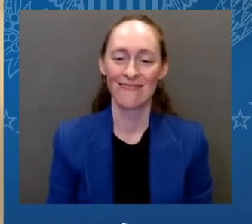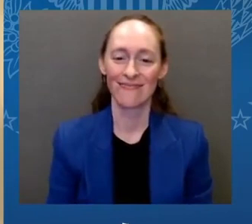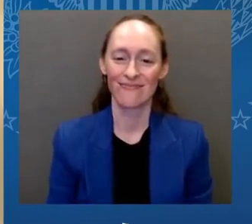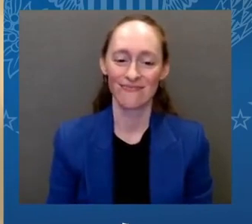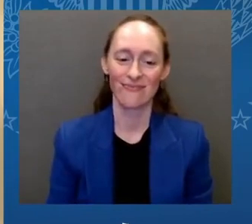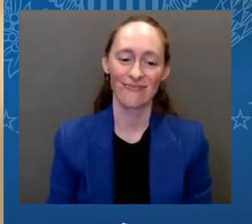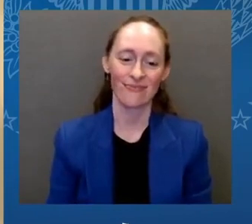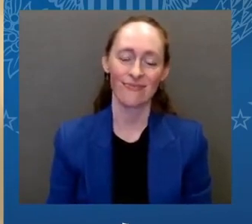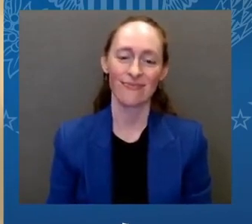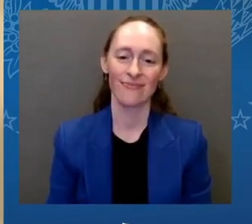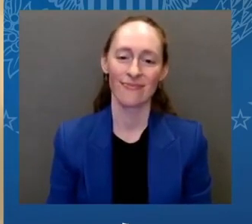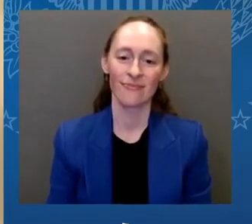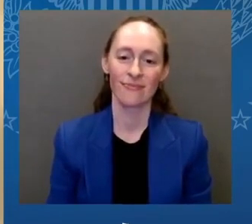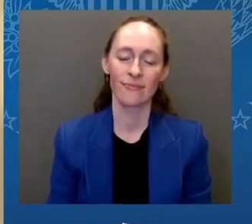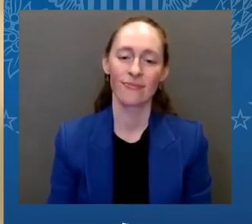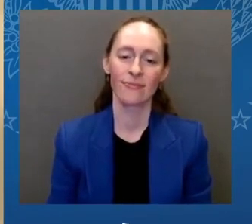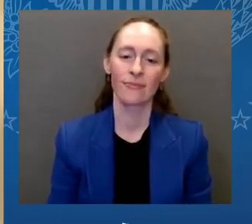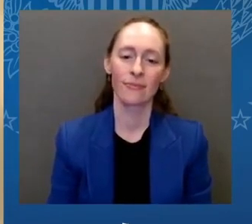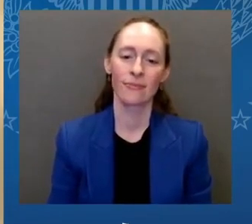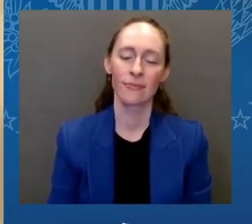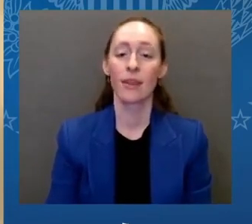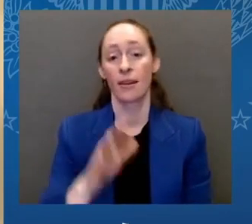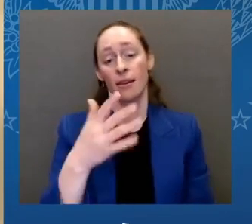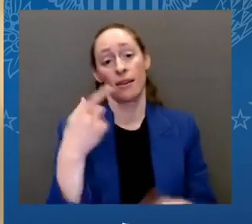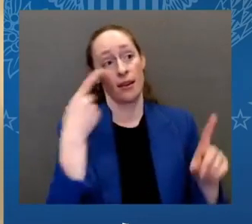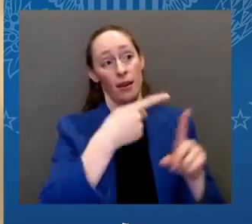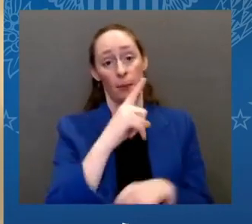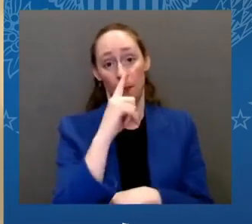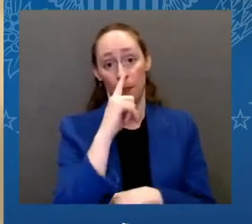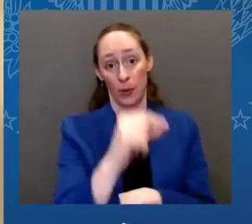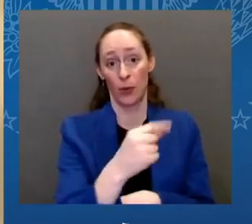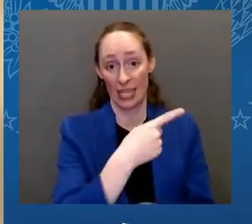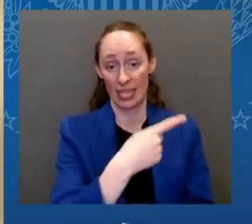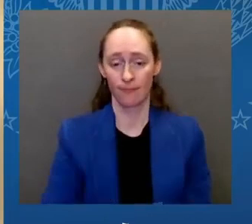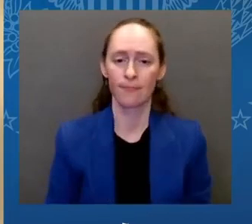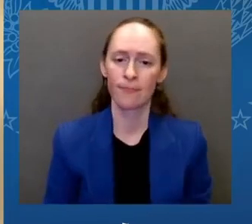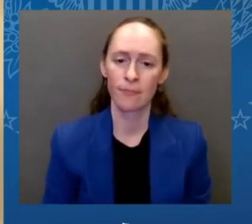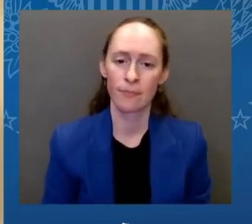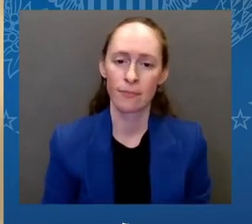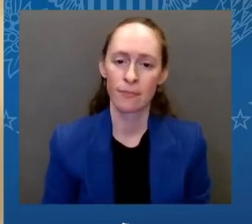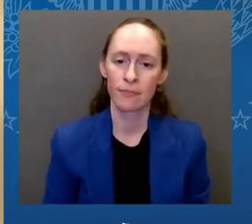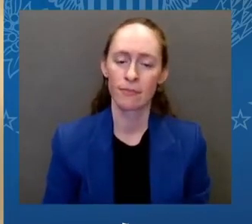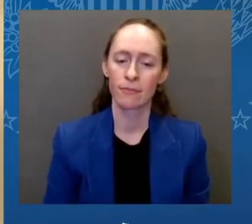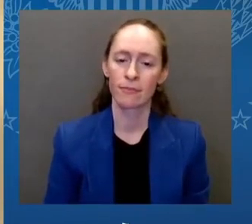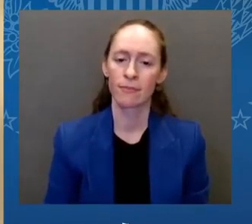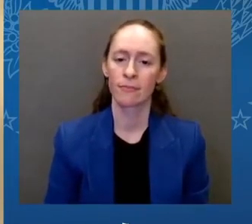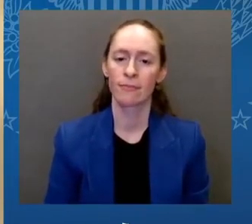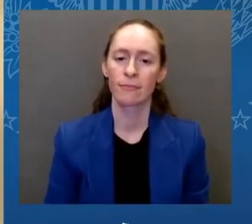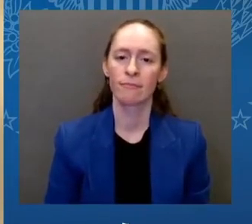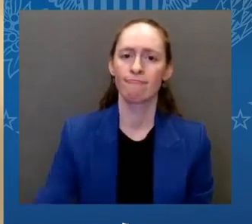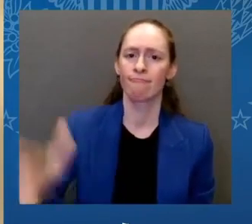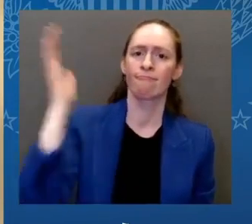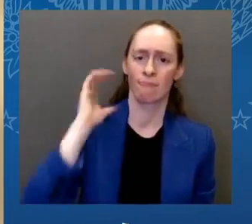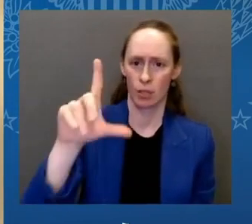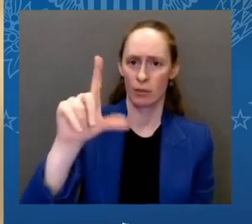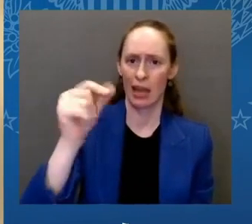А в 2019 році у нас була нормандська зустріч. Я в 2019 році став президентом України. Тоді